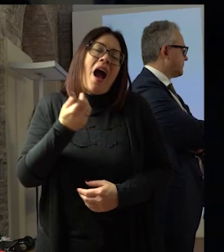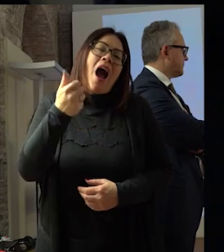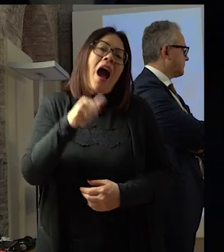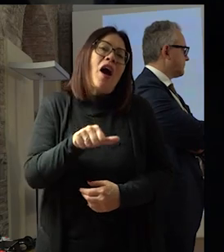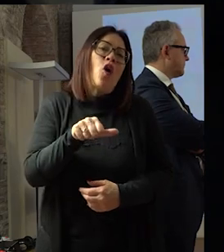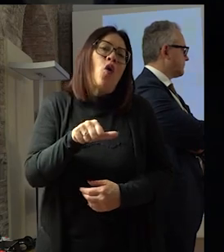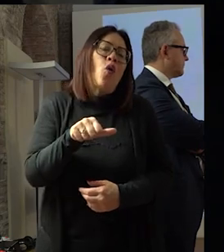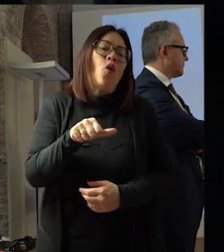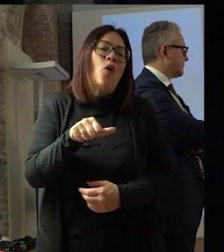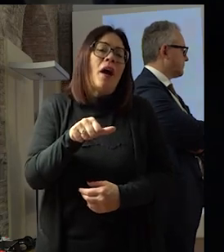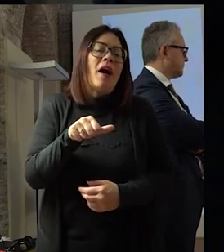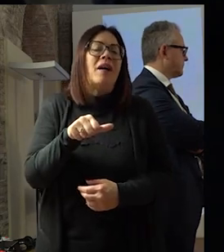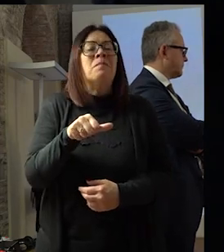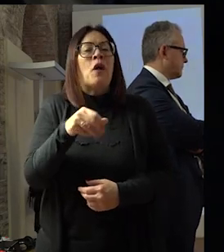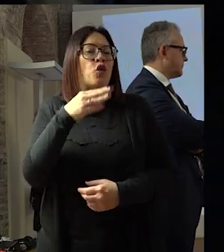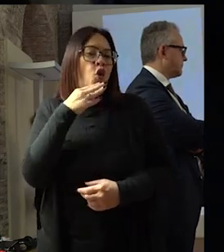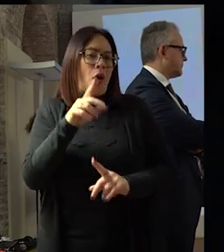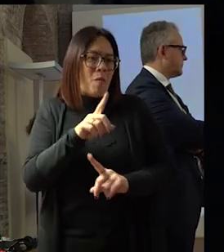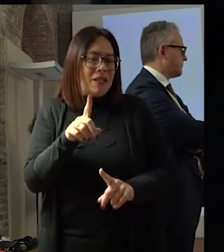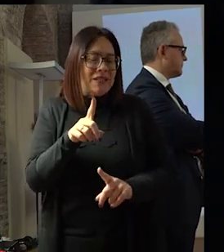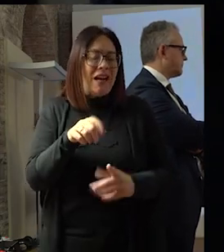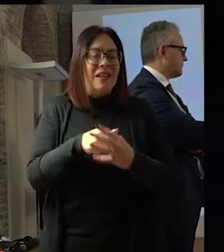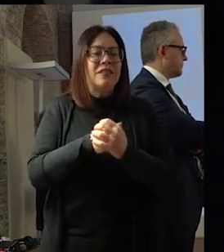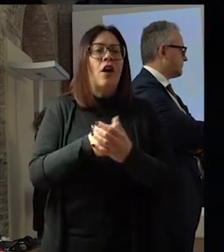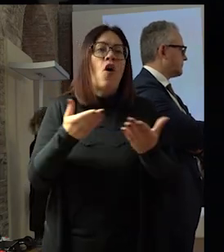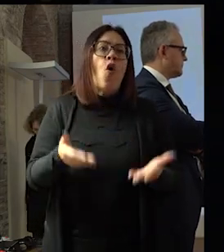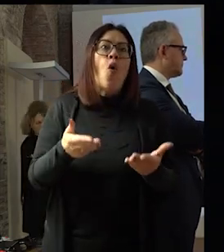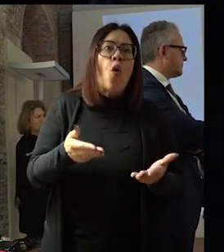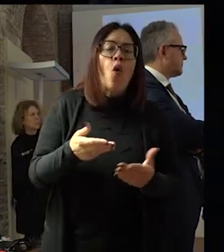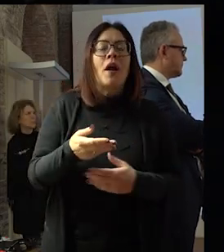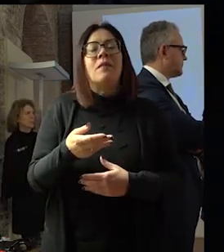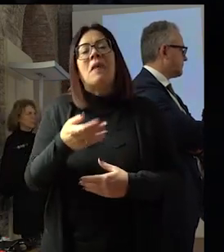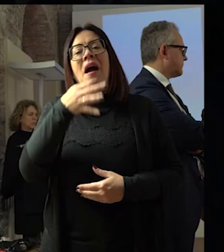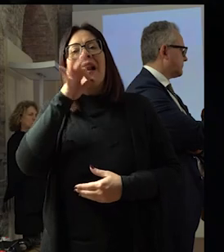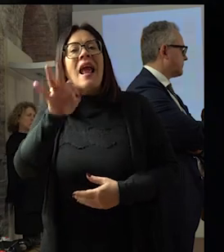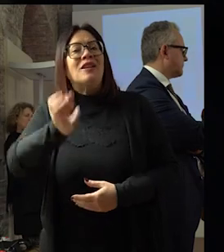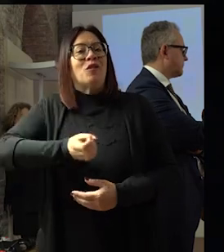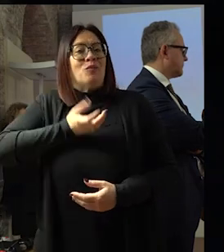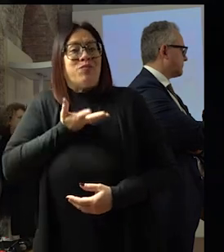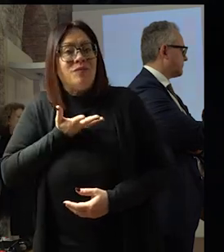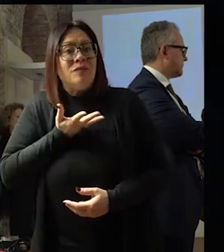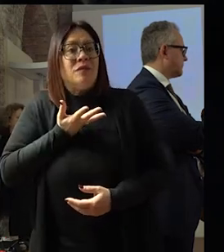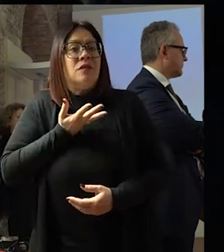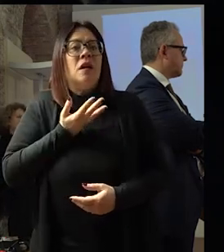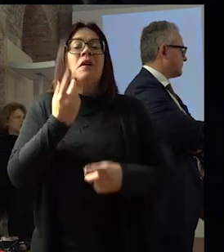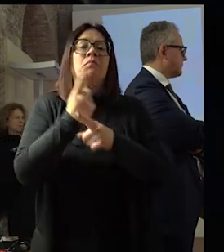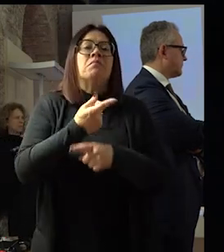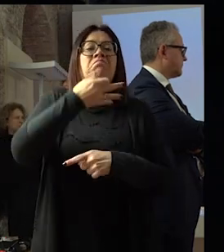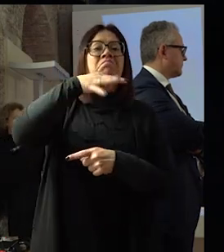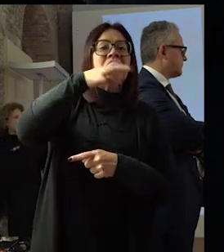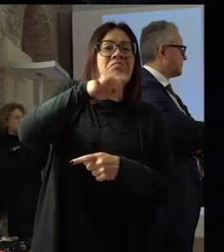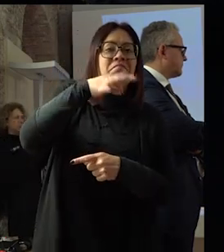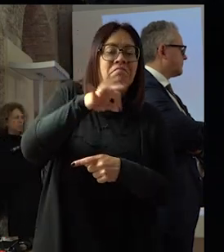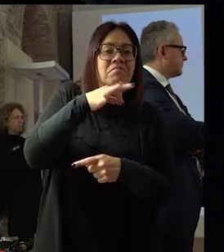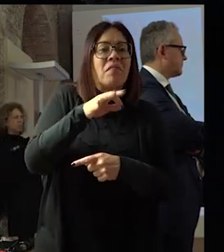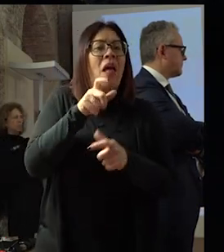non era abbastanza, no? Poi probabilmente ora che riesco a esprimermi, riesco a farlo anche a parole, e ho abbandonato